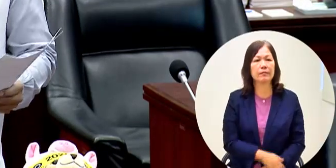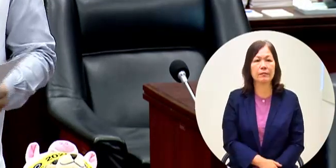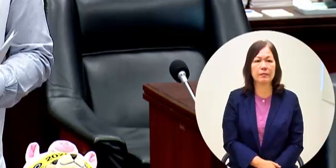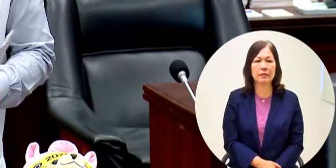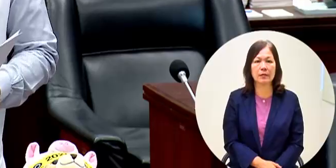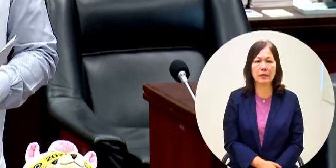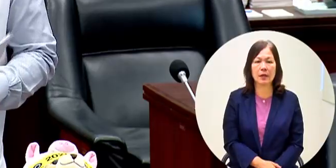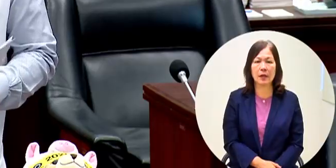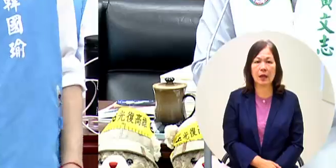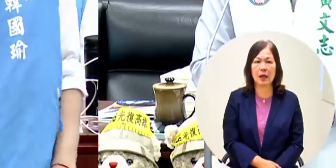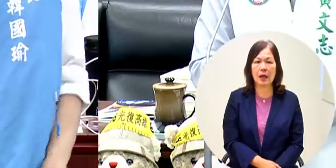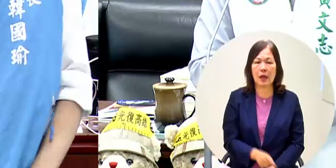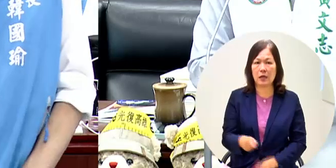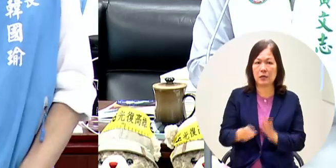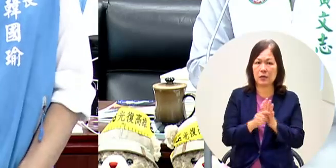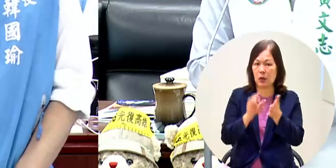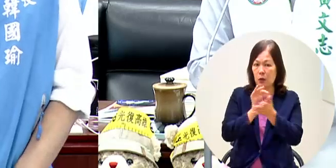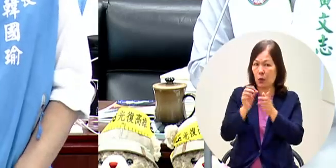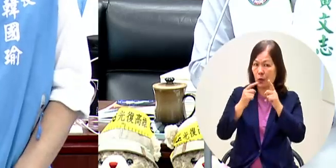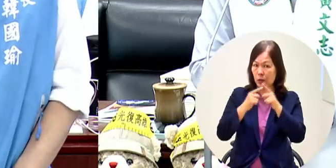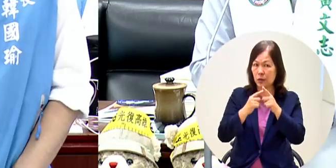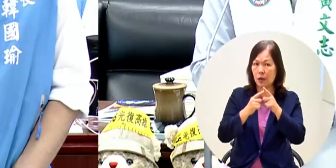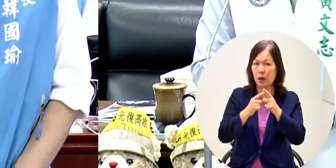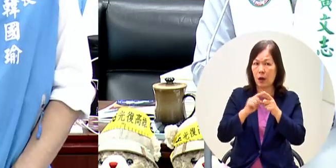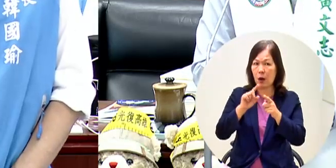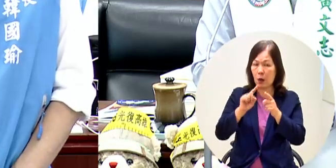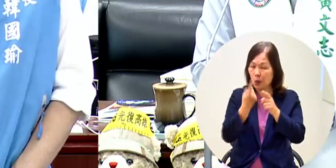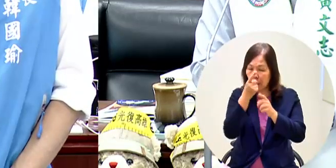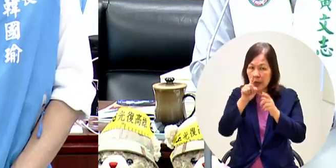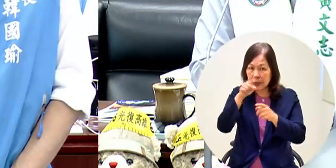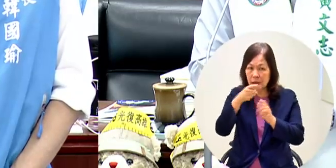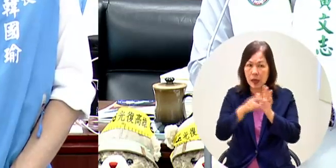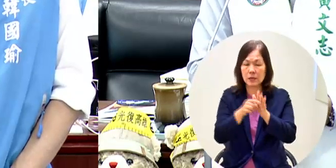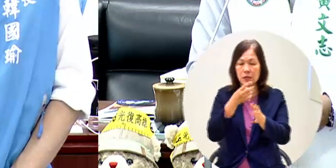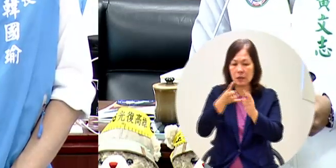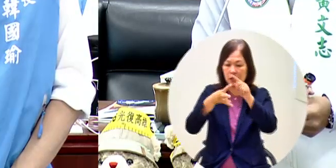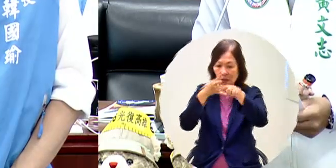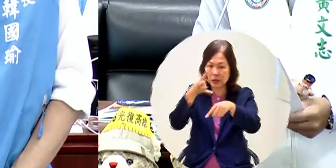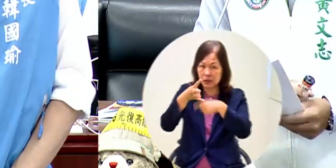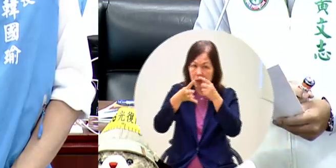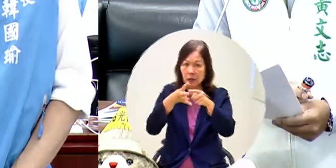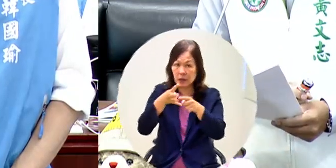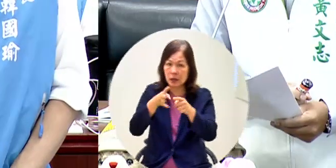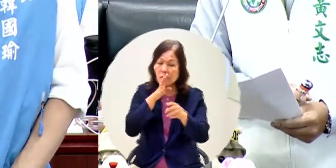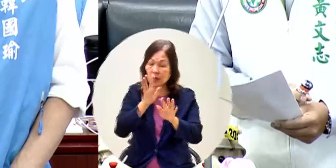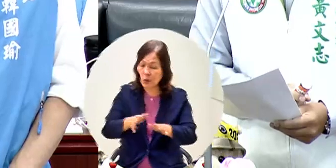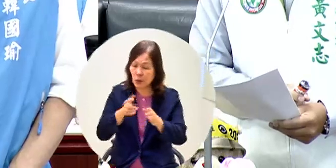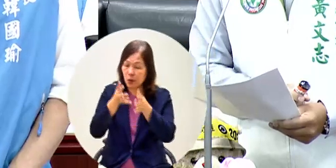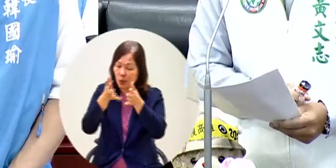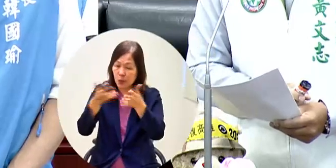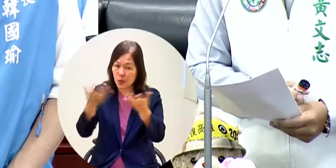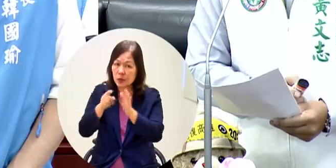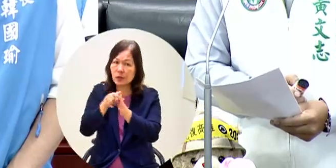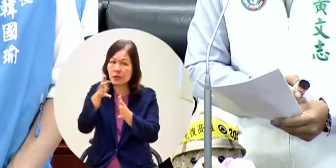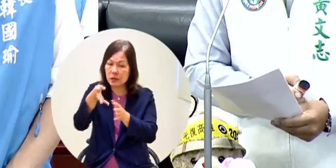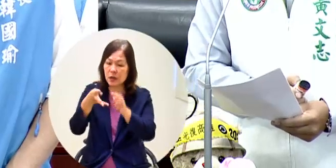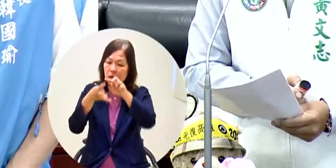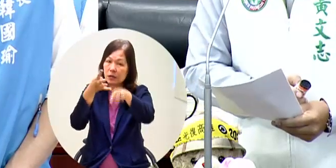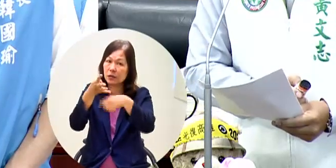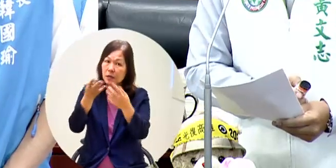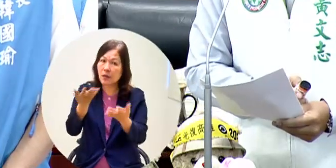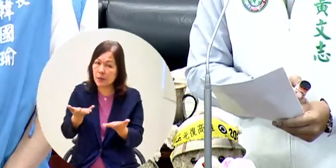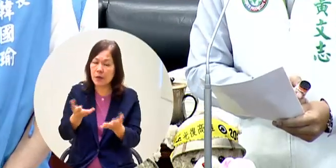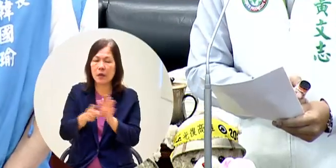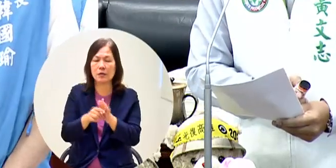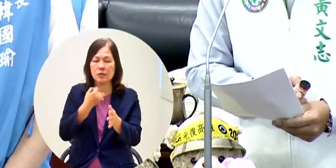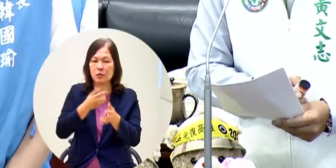用人为才，谢谢黄议员哈。现在这个问题是，这是问用人为才。 对对。 用人为才大概最